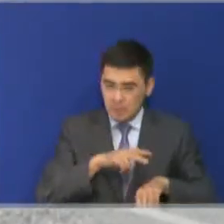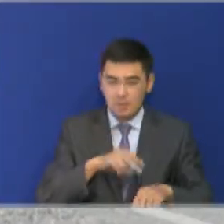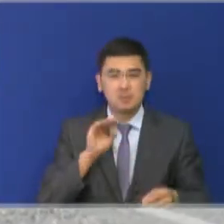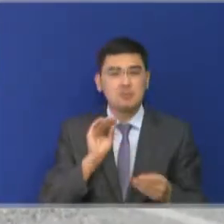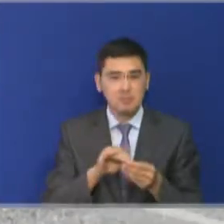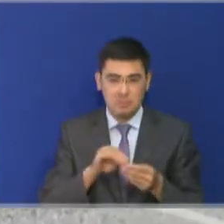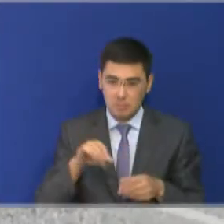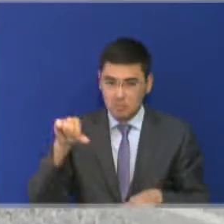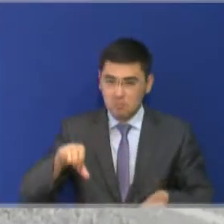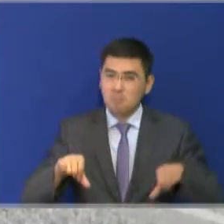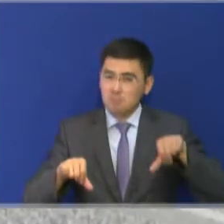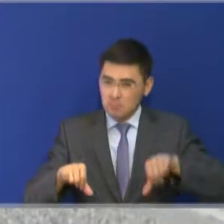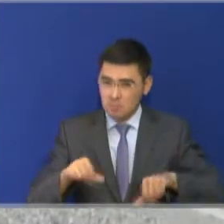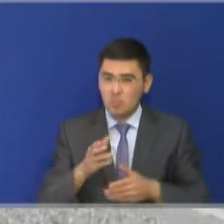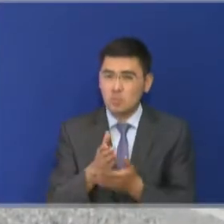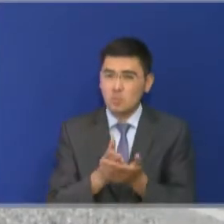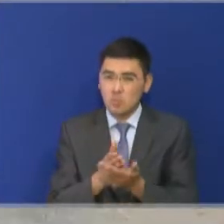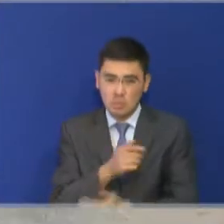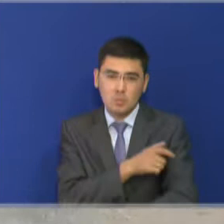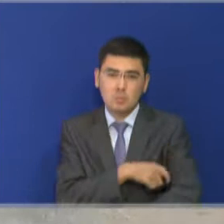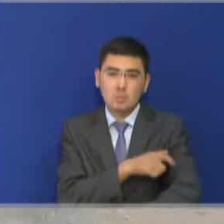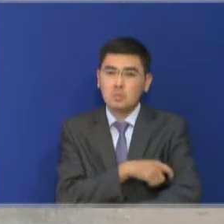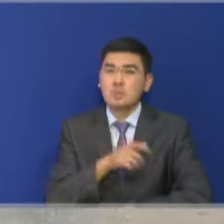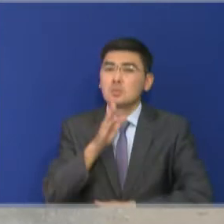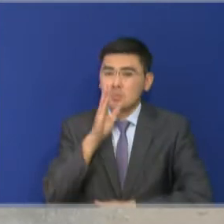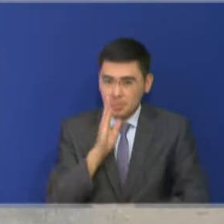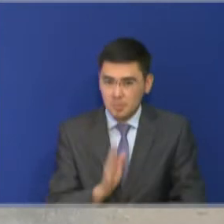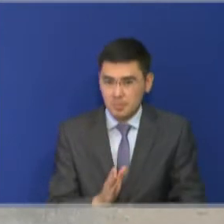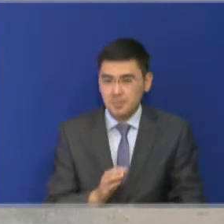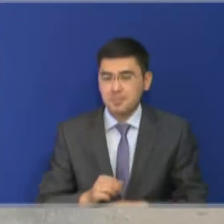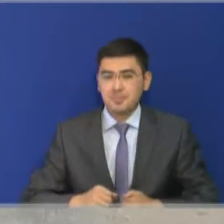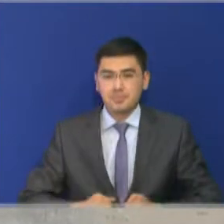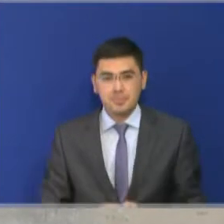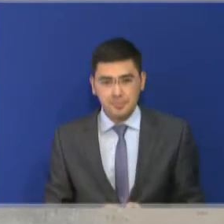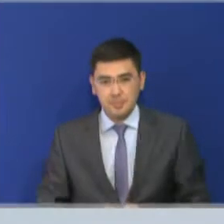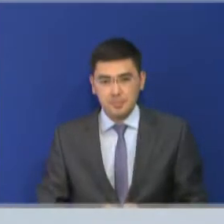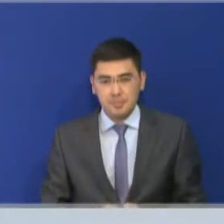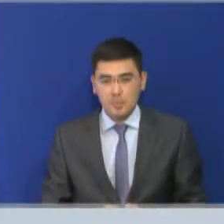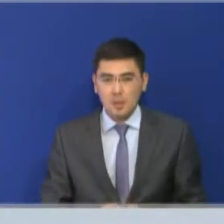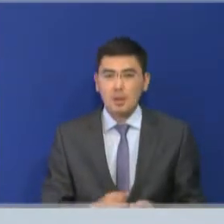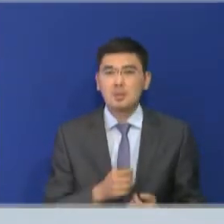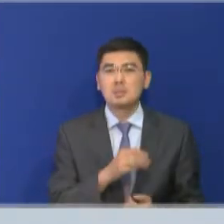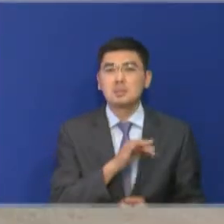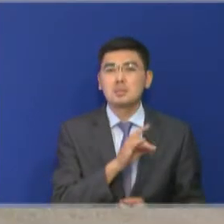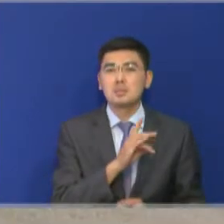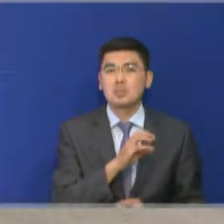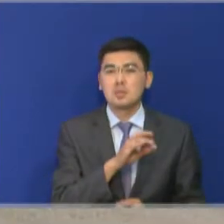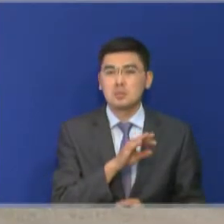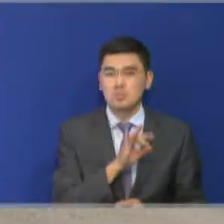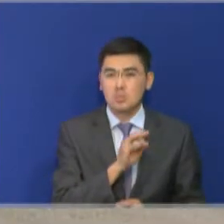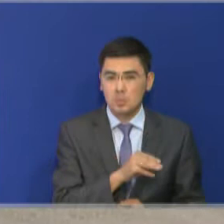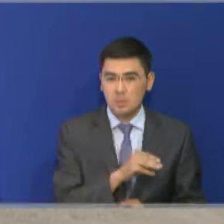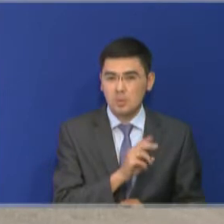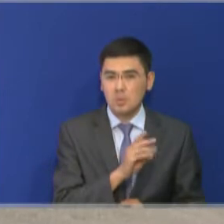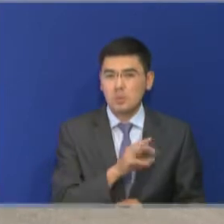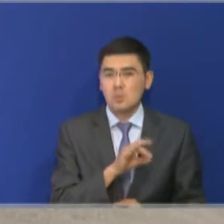қызметкерлерінің кезекшілігі жалғасады. Бақылау өткізу пункттерін алу жөніндегі шешімді республикалық көлік комитеті шығарған. Бұл мәліметті